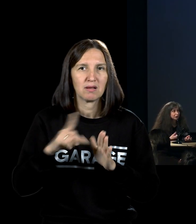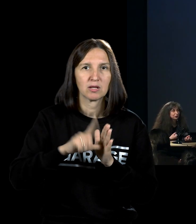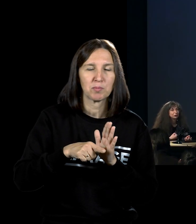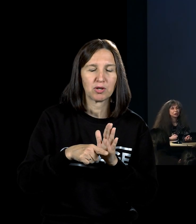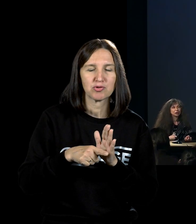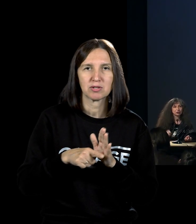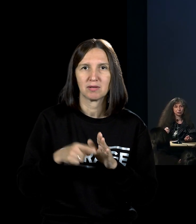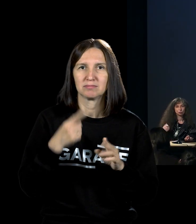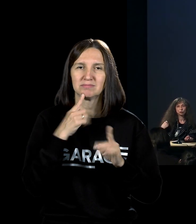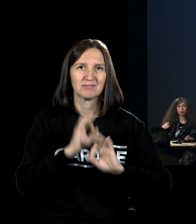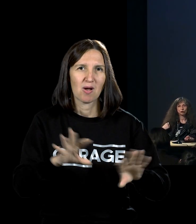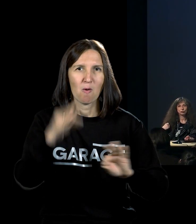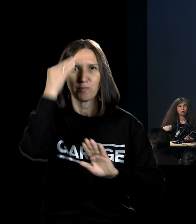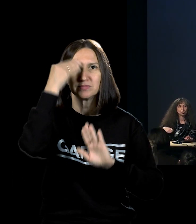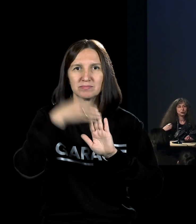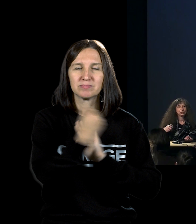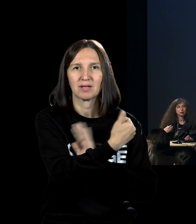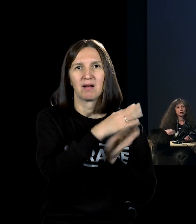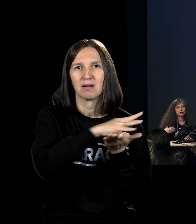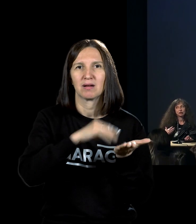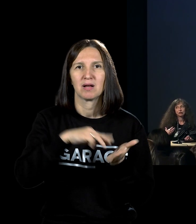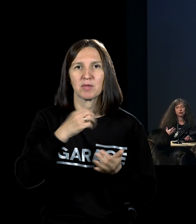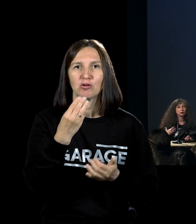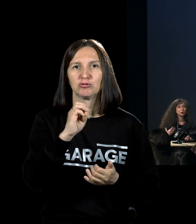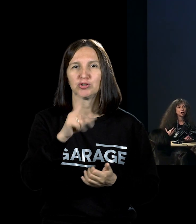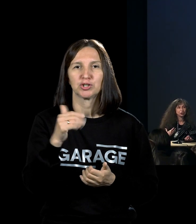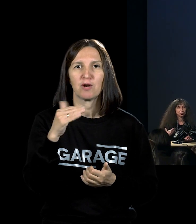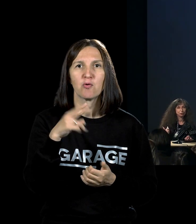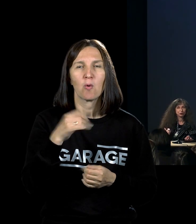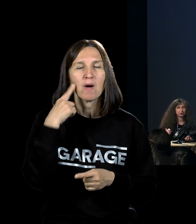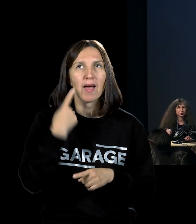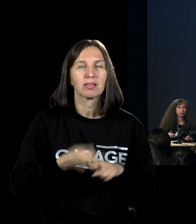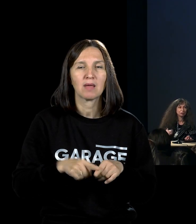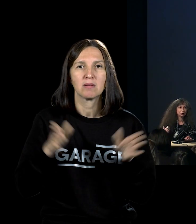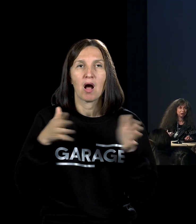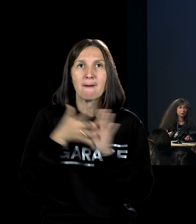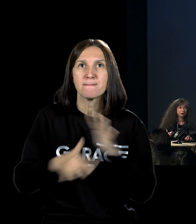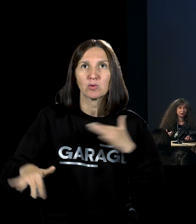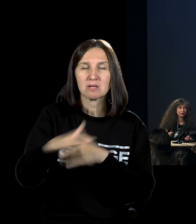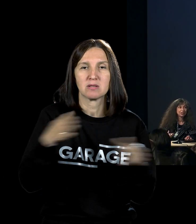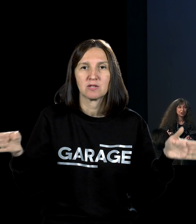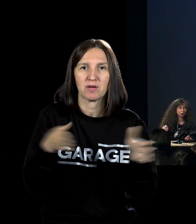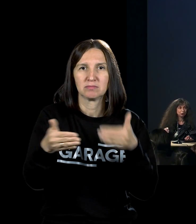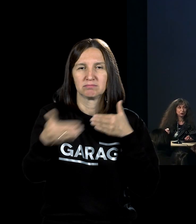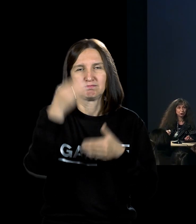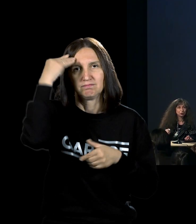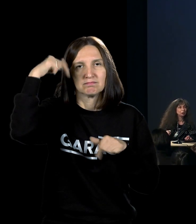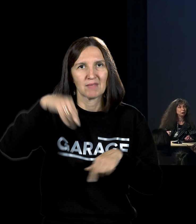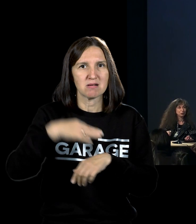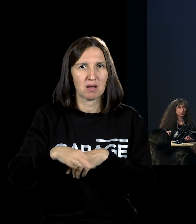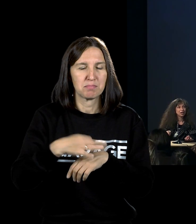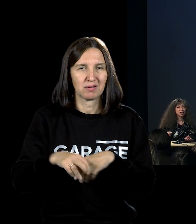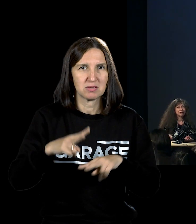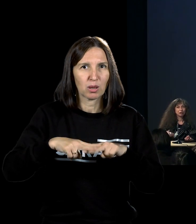геометрические абстракции мотивируются как раз вот по Мишелю Фуко, что это некие пространства заключения, что это пространство репрессии,